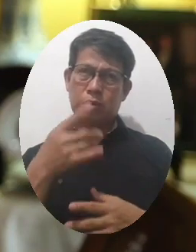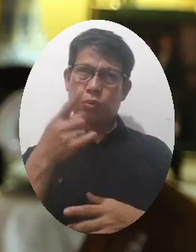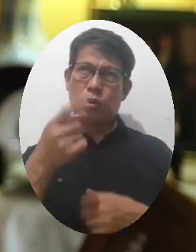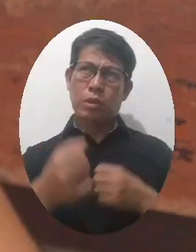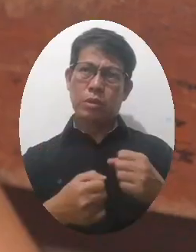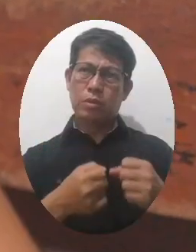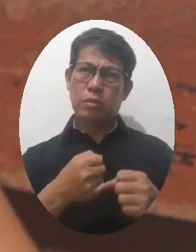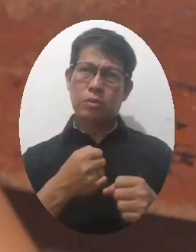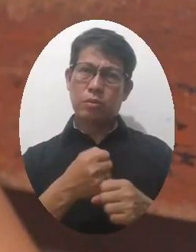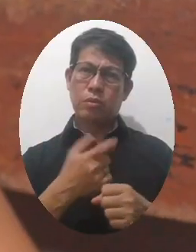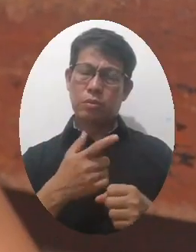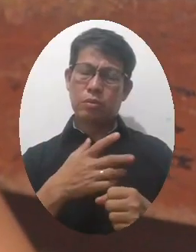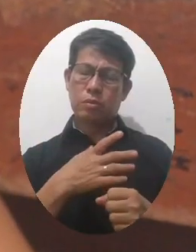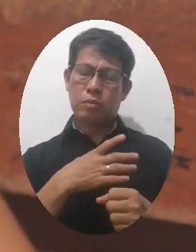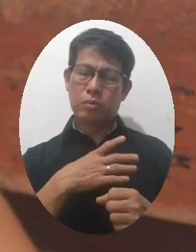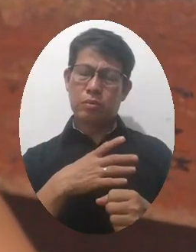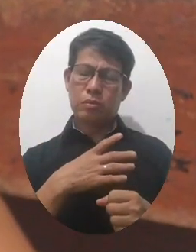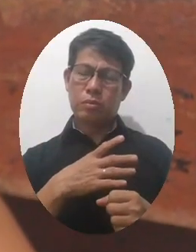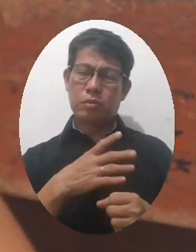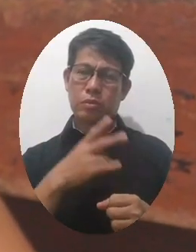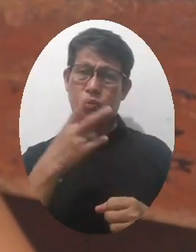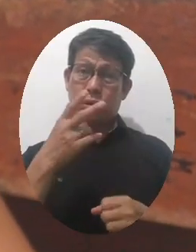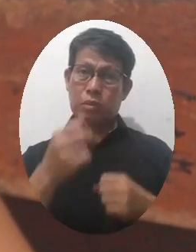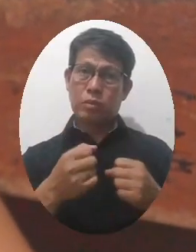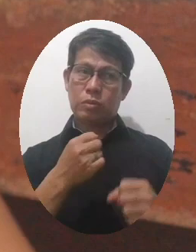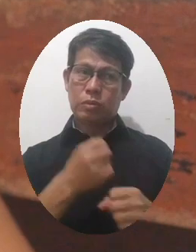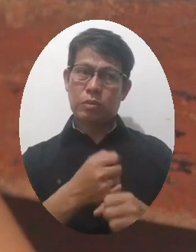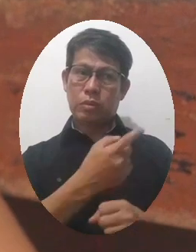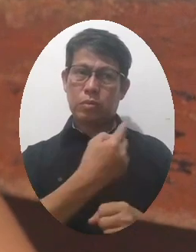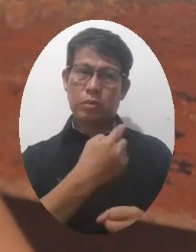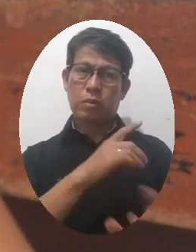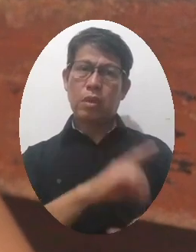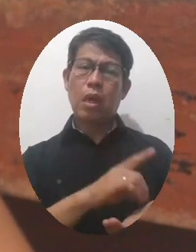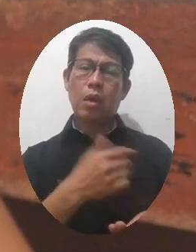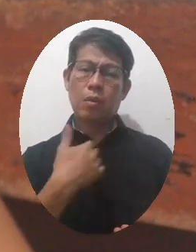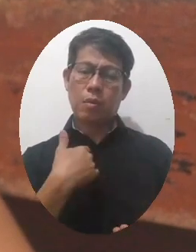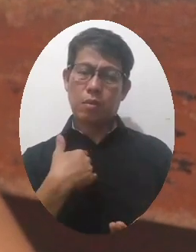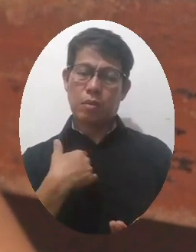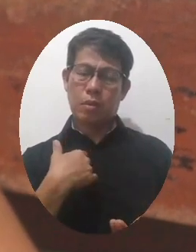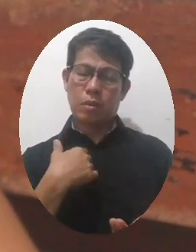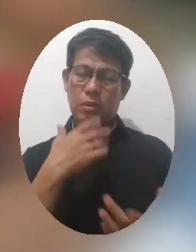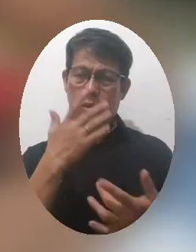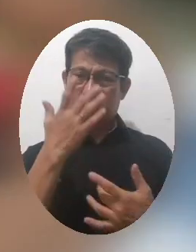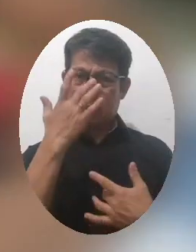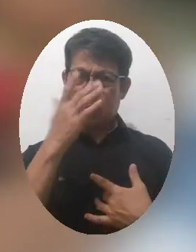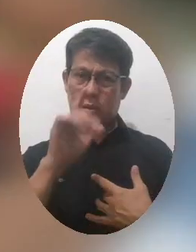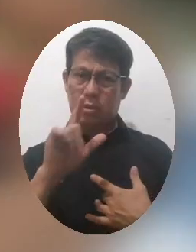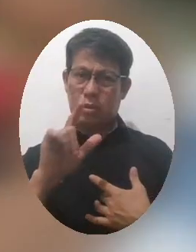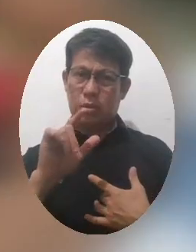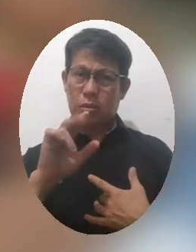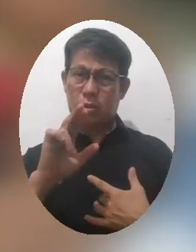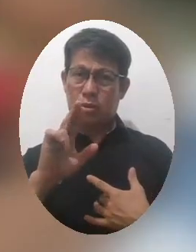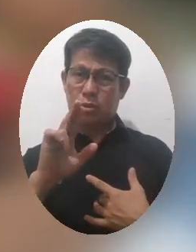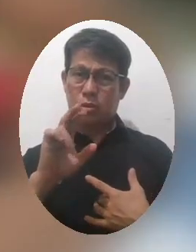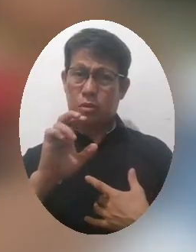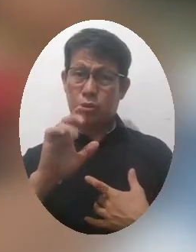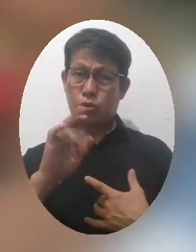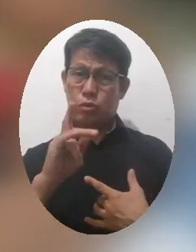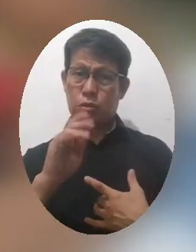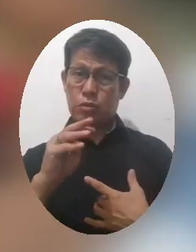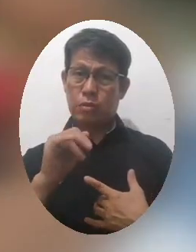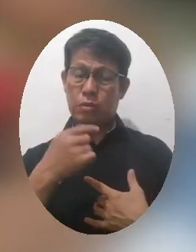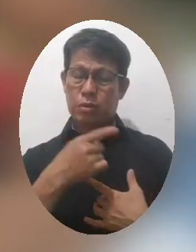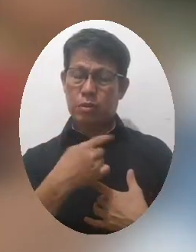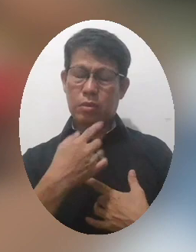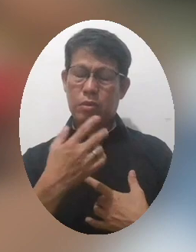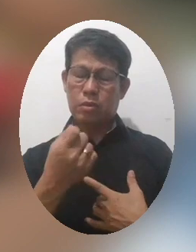hanggang 1 year old pa lamang. Saktong 2 years old niya po siya na-diagnose. March 10 po siya nag-birthday